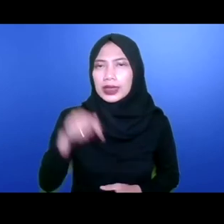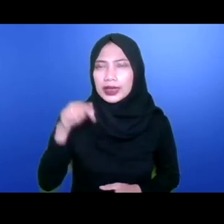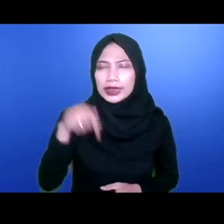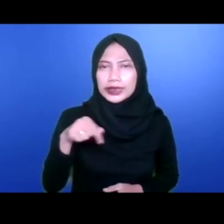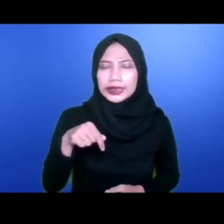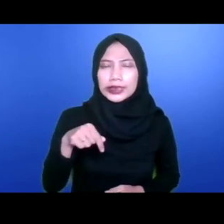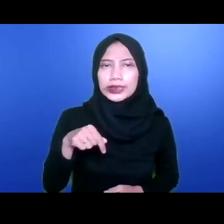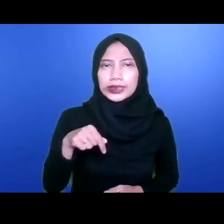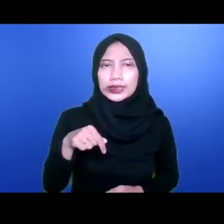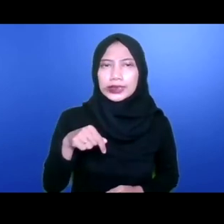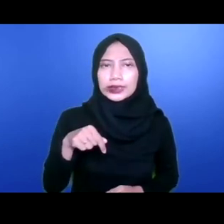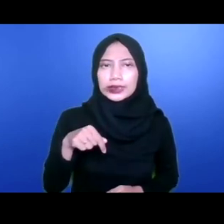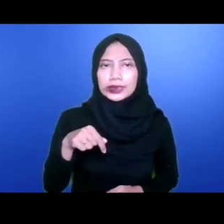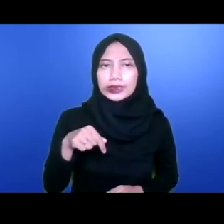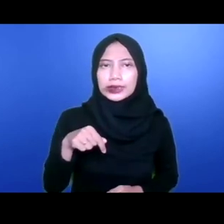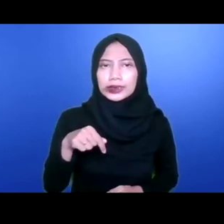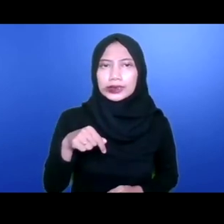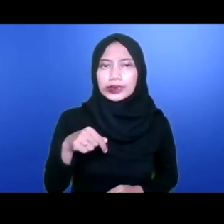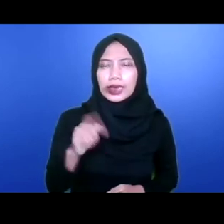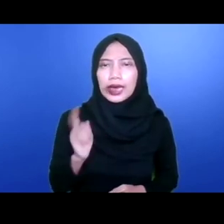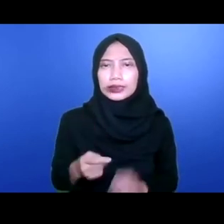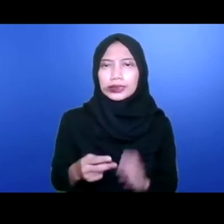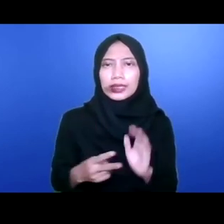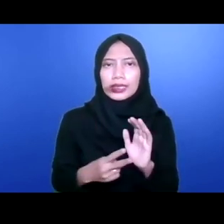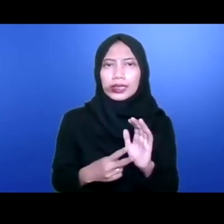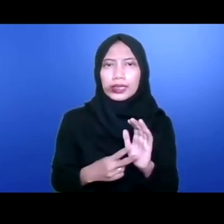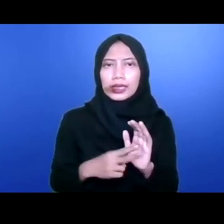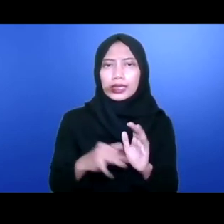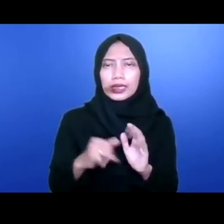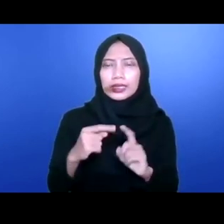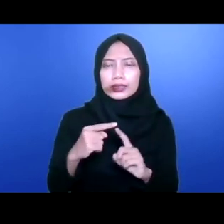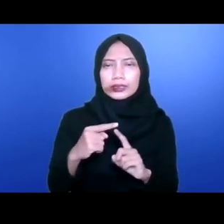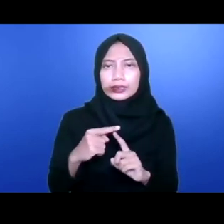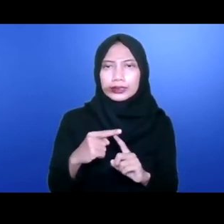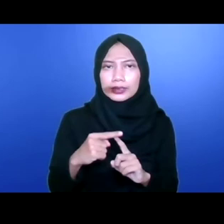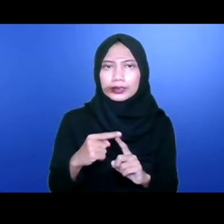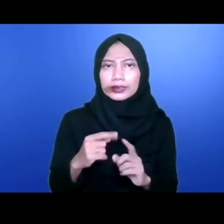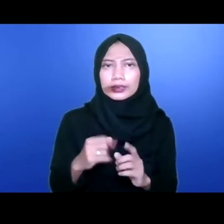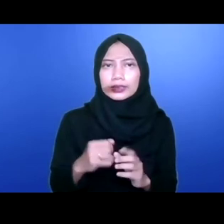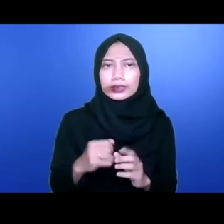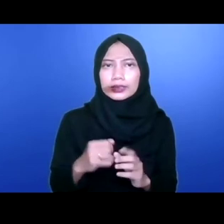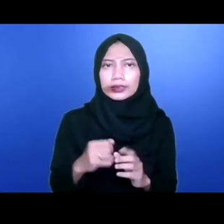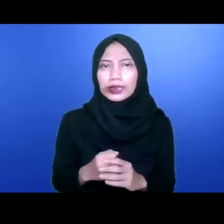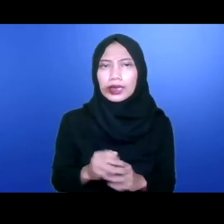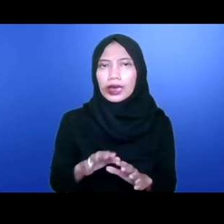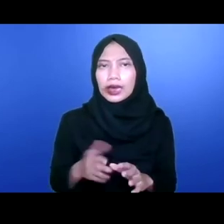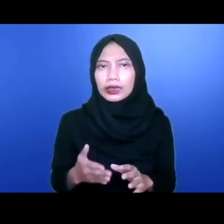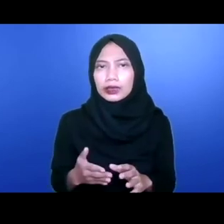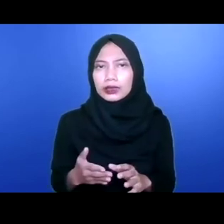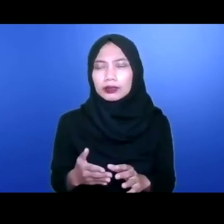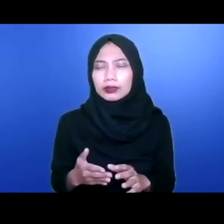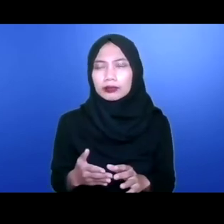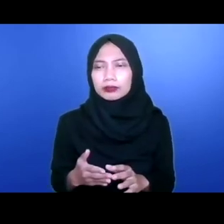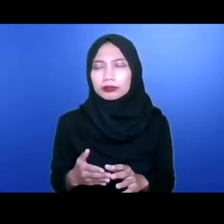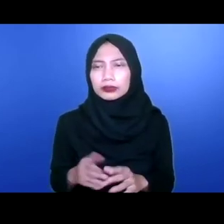antaranya, ini ada need, ada menimbulkan needs dari private untuk ikut.